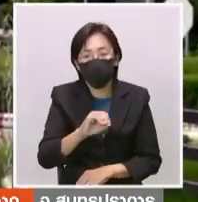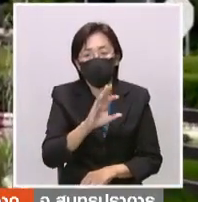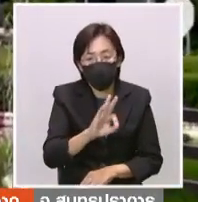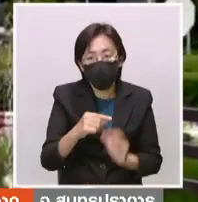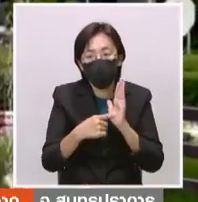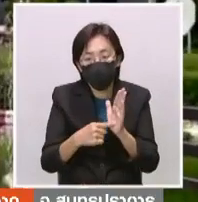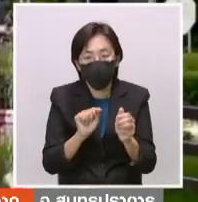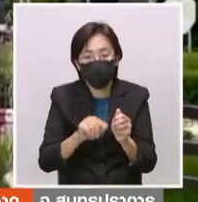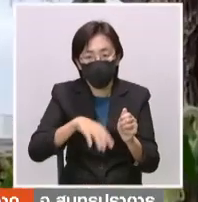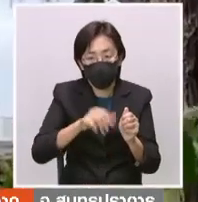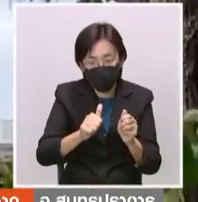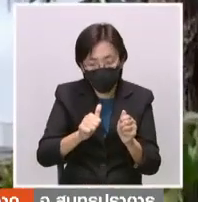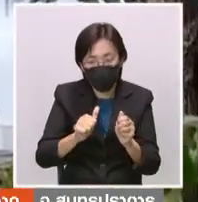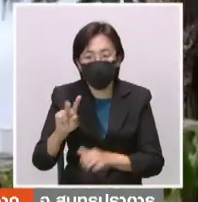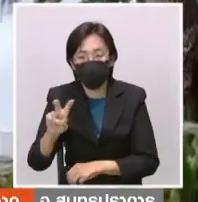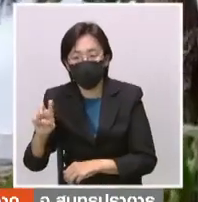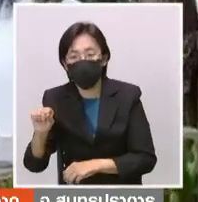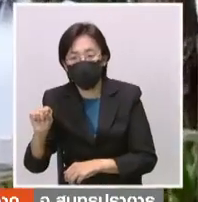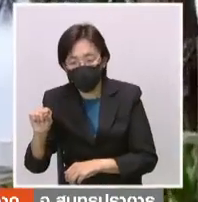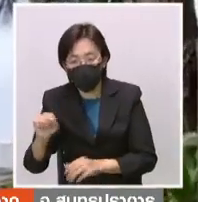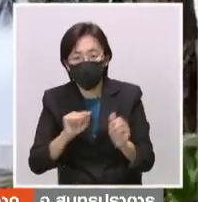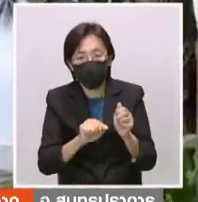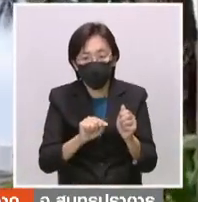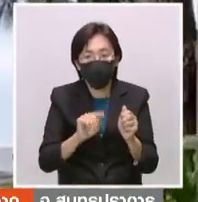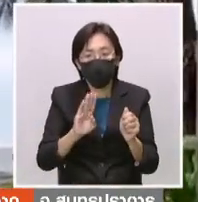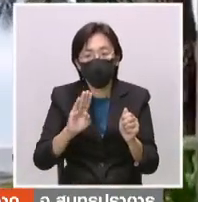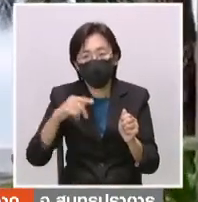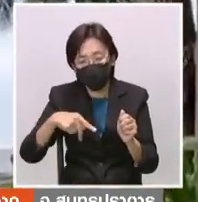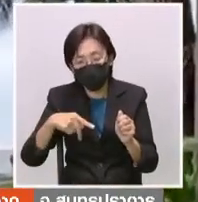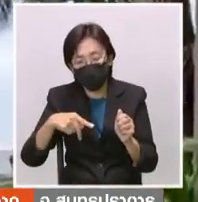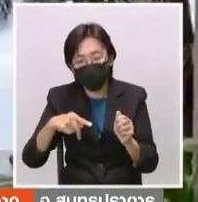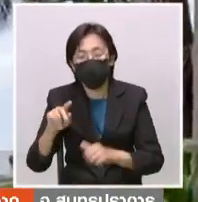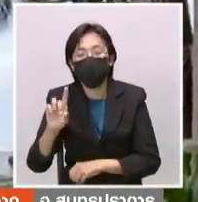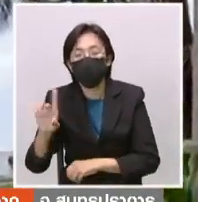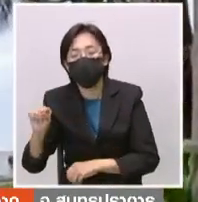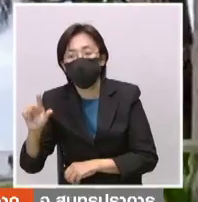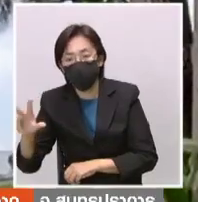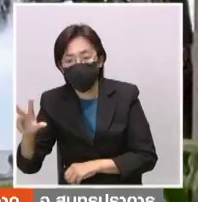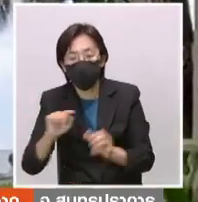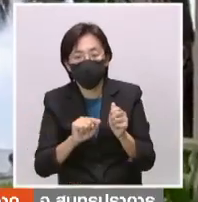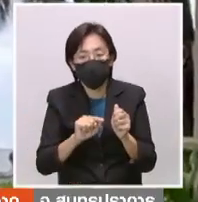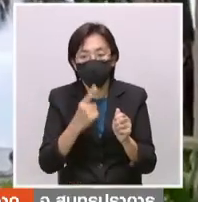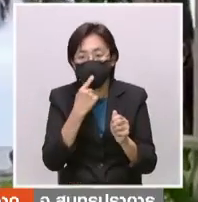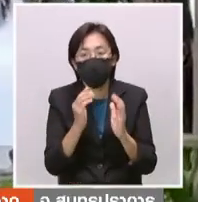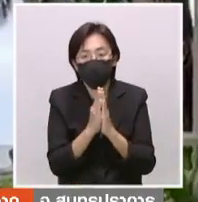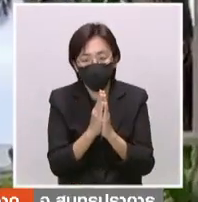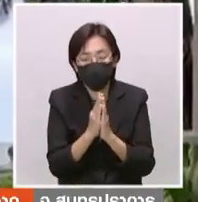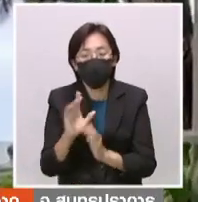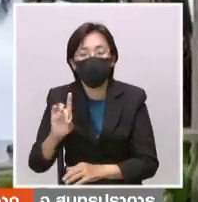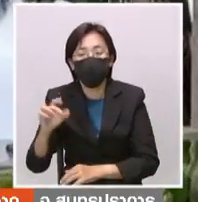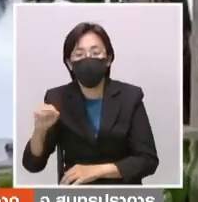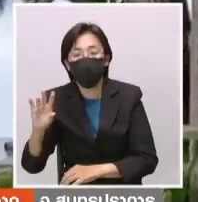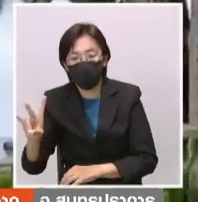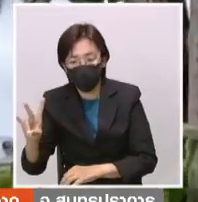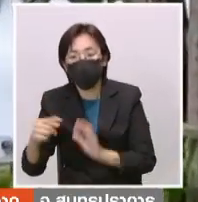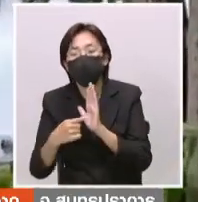ช่นอำเภอเมืองมี220คนอำเภอบางพลี123คนอำเภอพระประแดง117คน